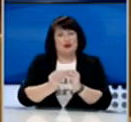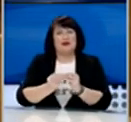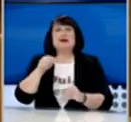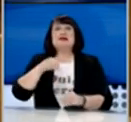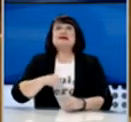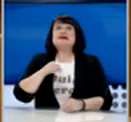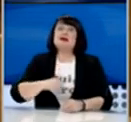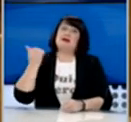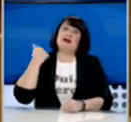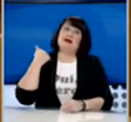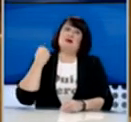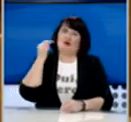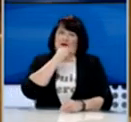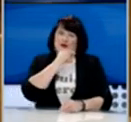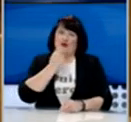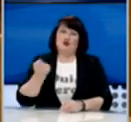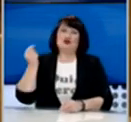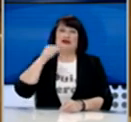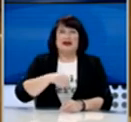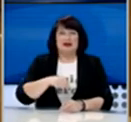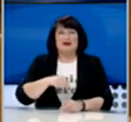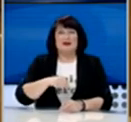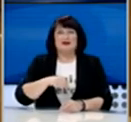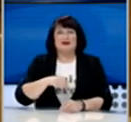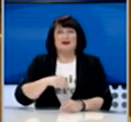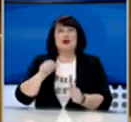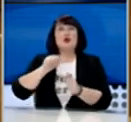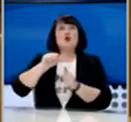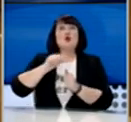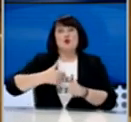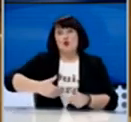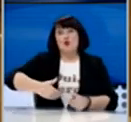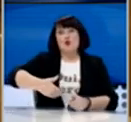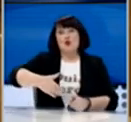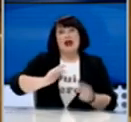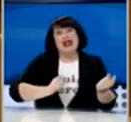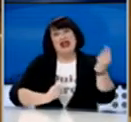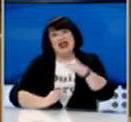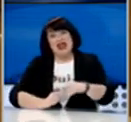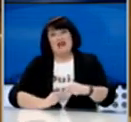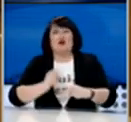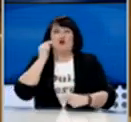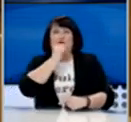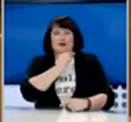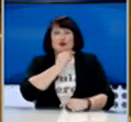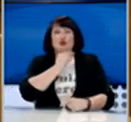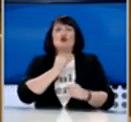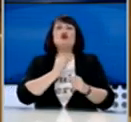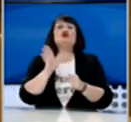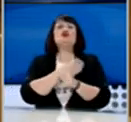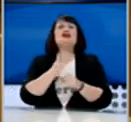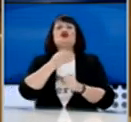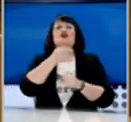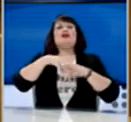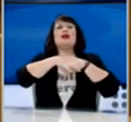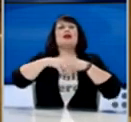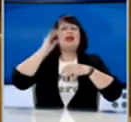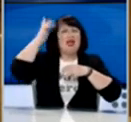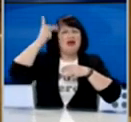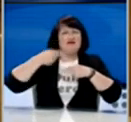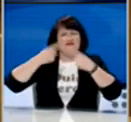αφού μας προσκάλεσε ο κύριος πρωθυπουργός και να εμφανίσει στη βουλή μετά από αρκετό καιρό να συζητήσουμε για τις μεγάλες καταστροφές στη θεσα και